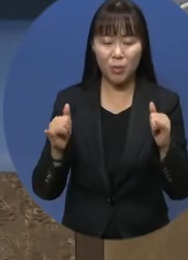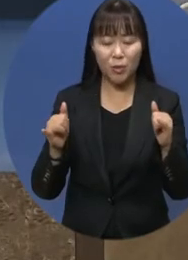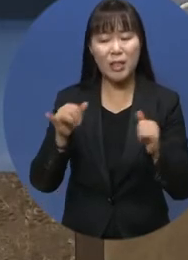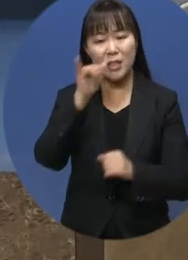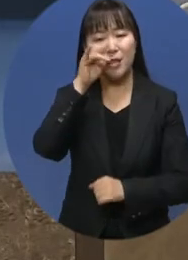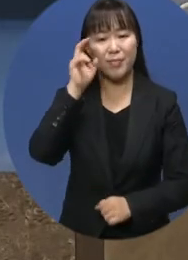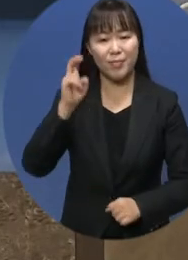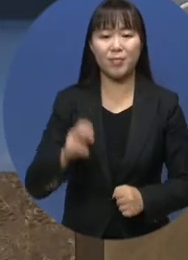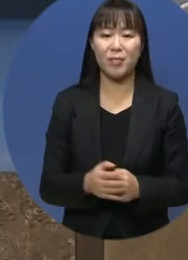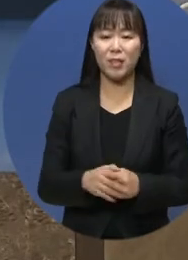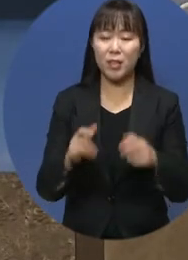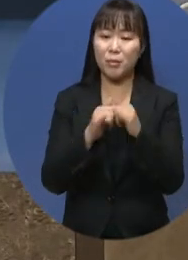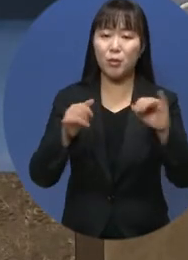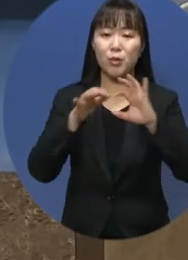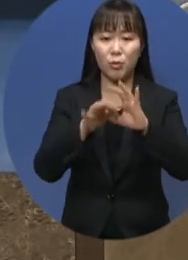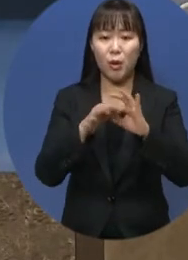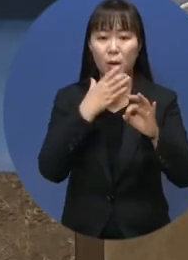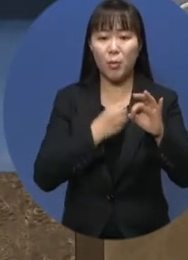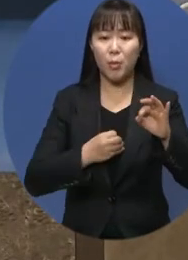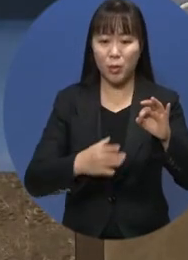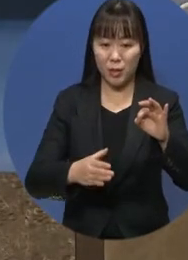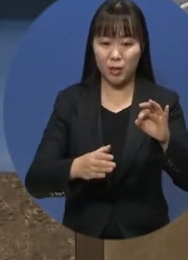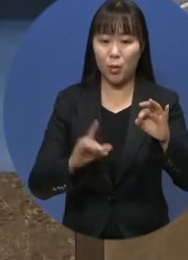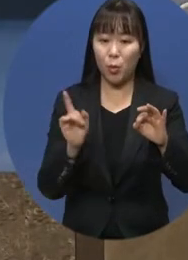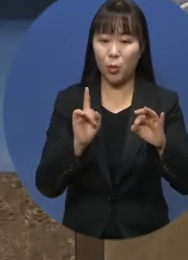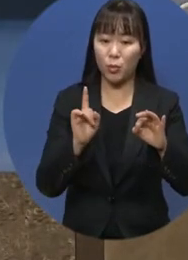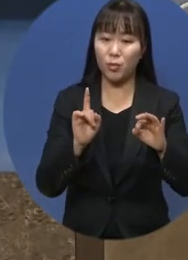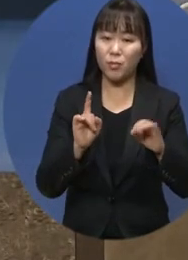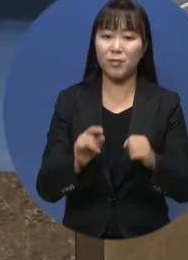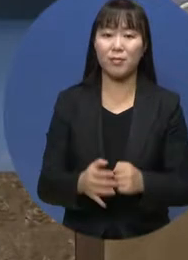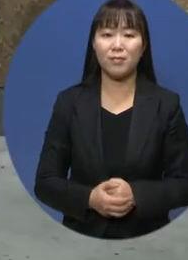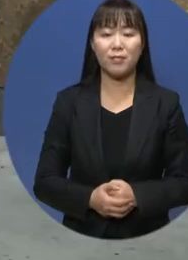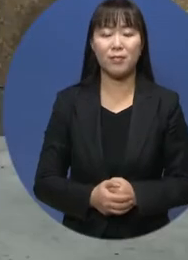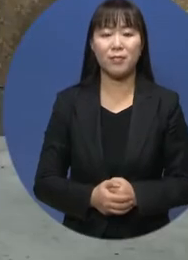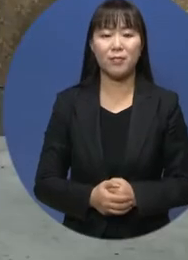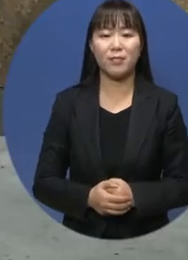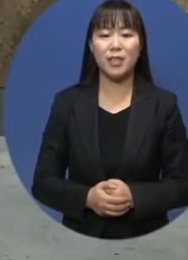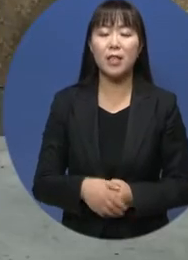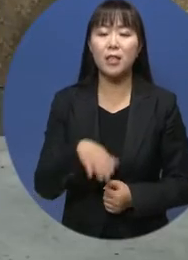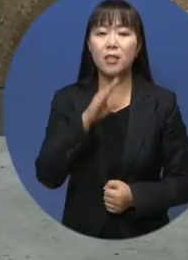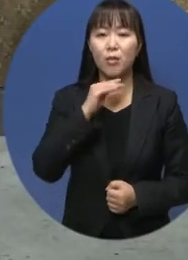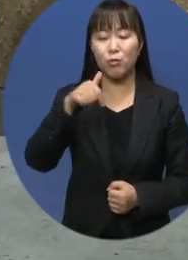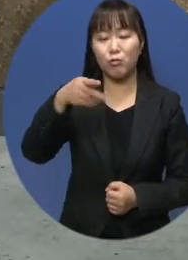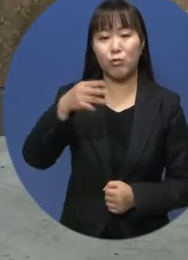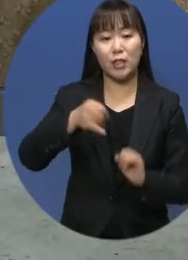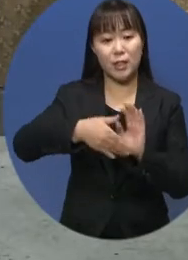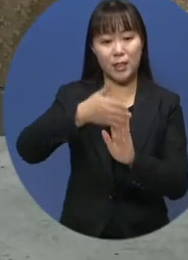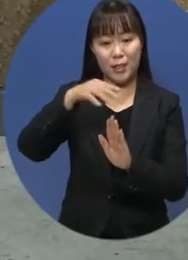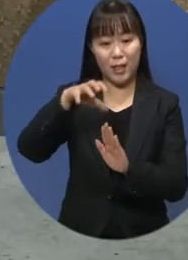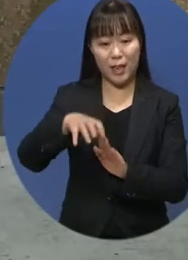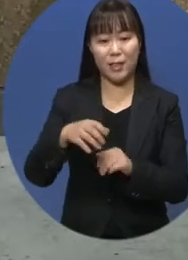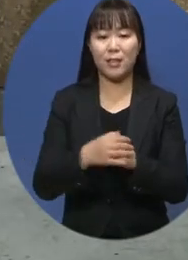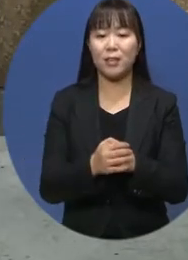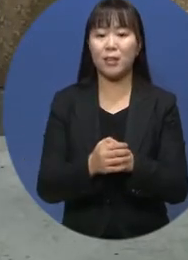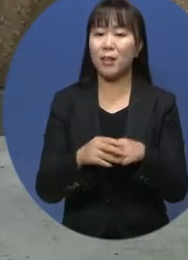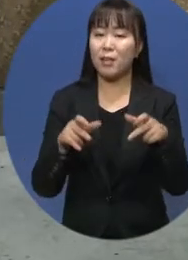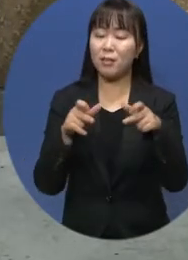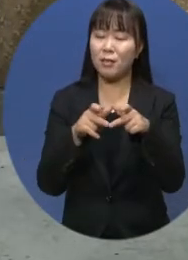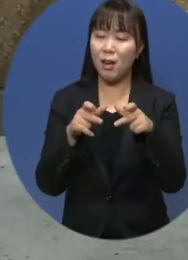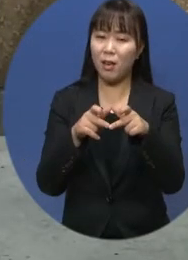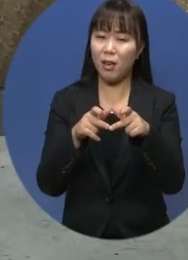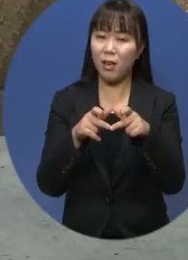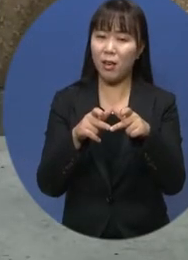같은데요 이 분들에 대한 복지는 어떻게 이루어지고 있나요 어 실제로 구리시에 어이